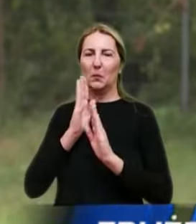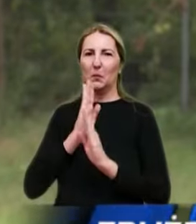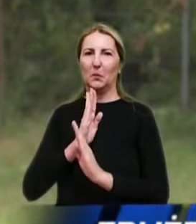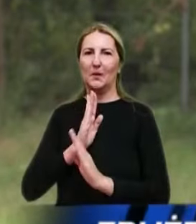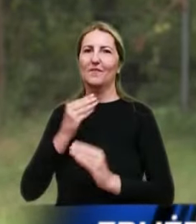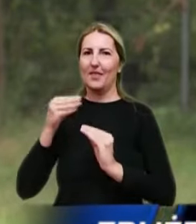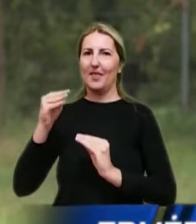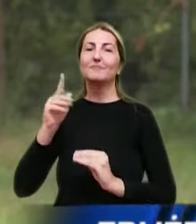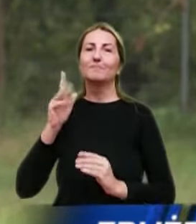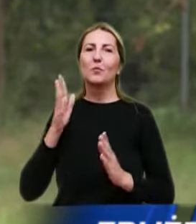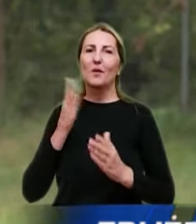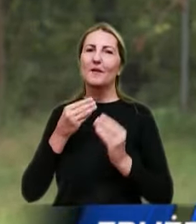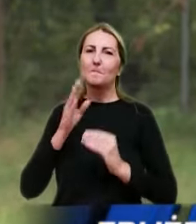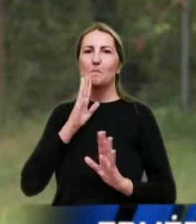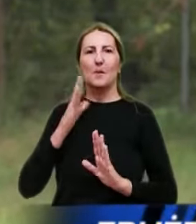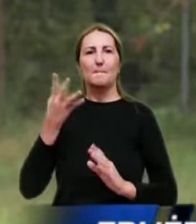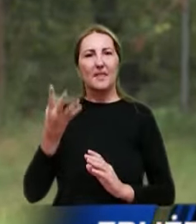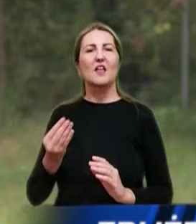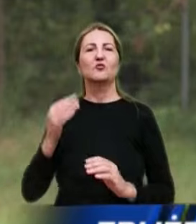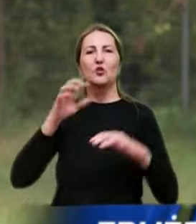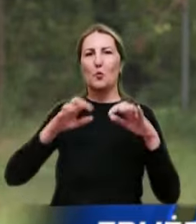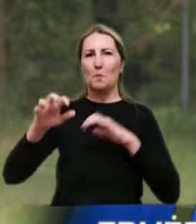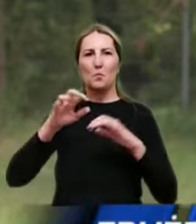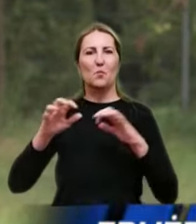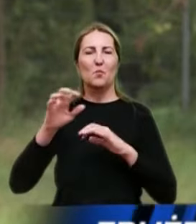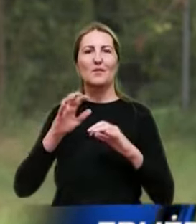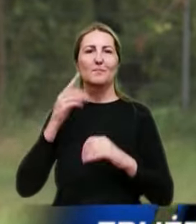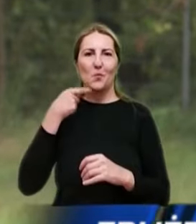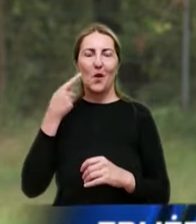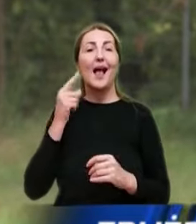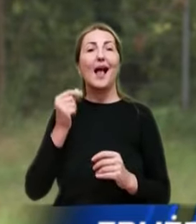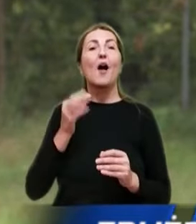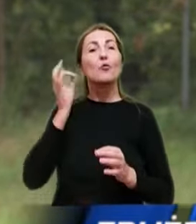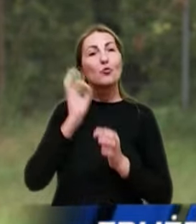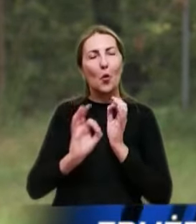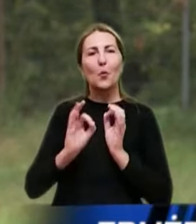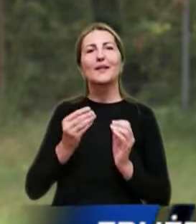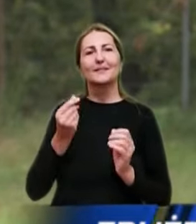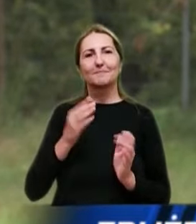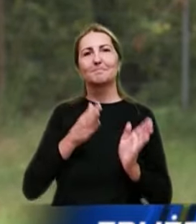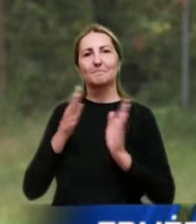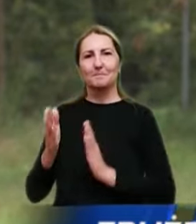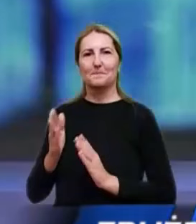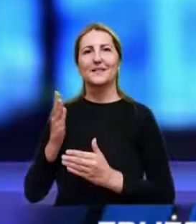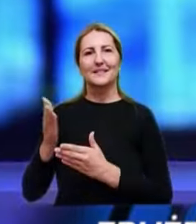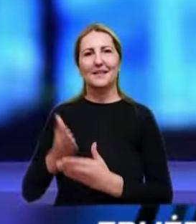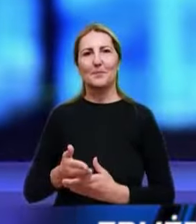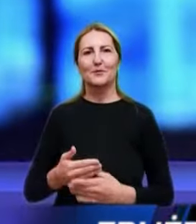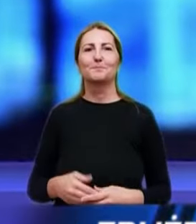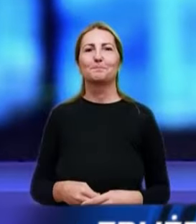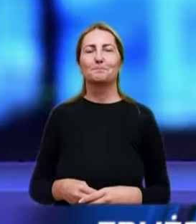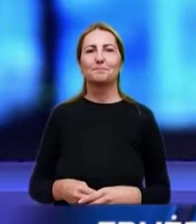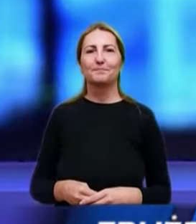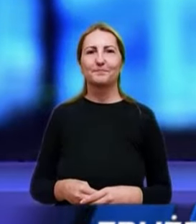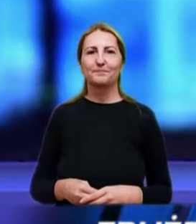już bardziej jesienna i pochmurna pogoda, a ja zapraszam Państwa na szczegóły prognozy pogody już za moment. Do zobaczenia. W